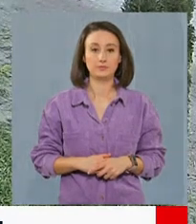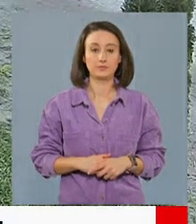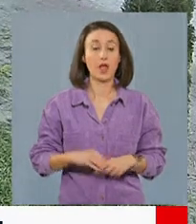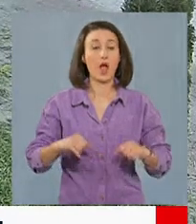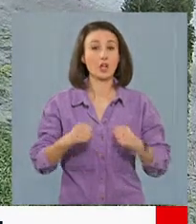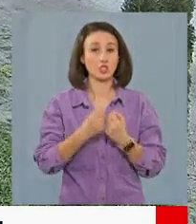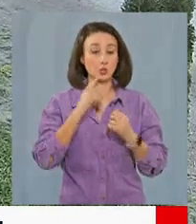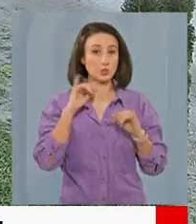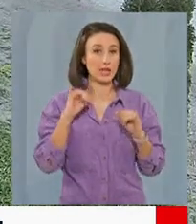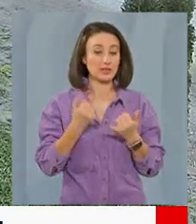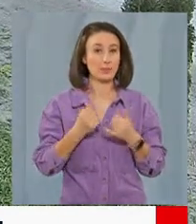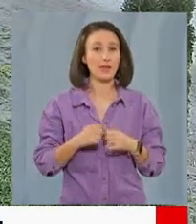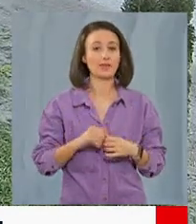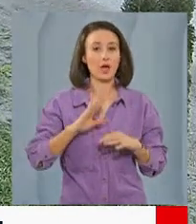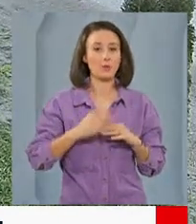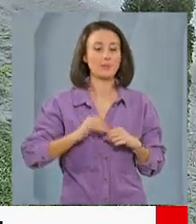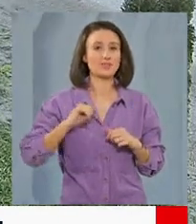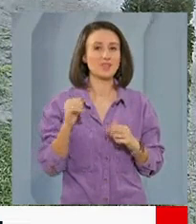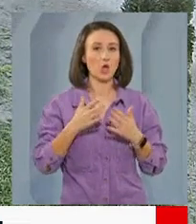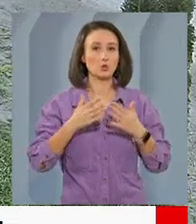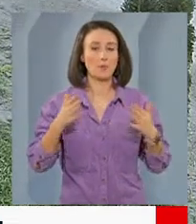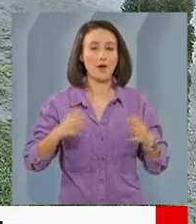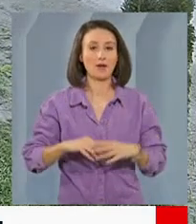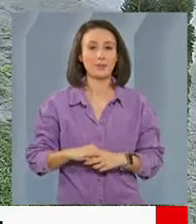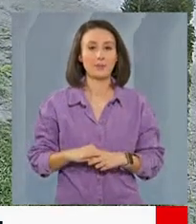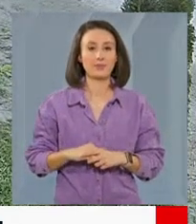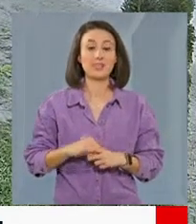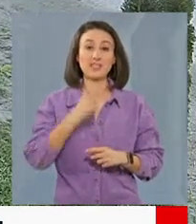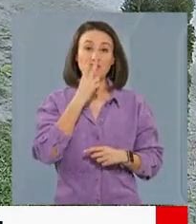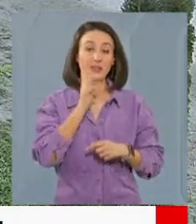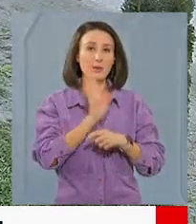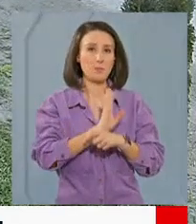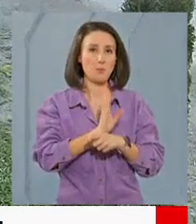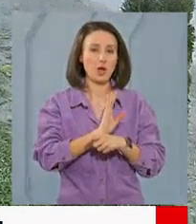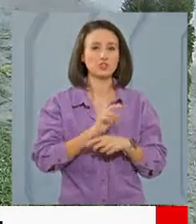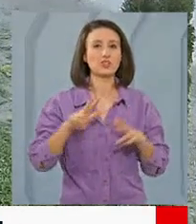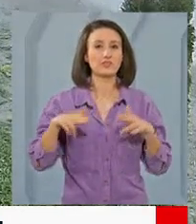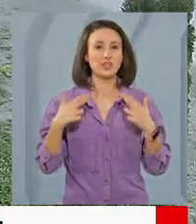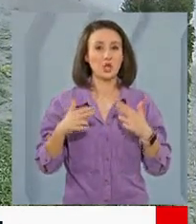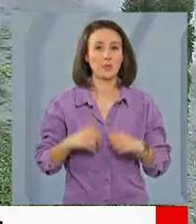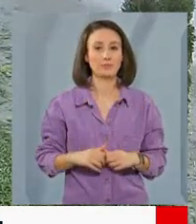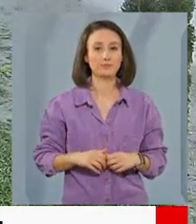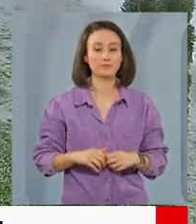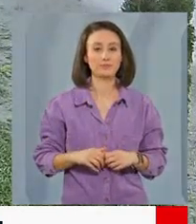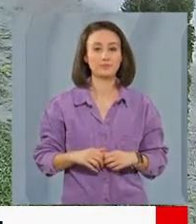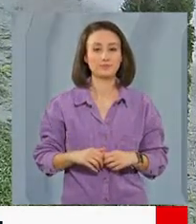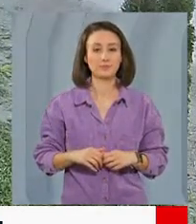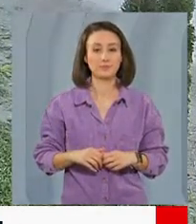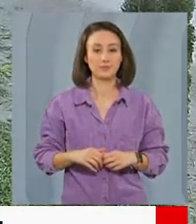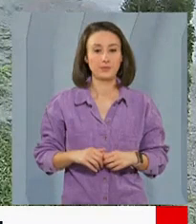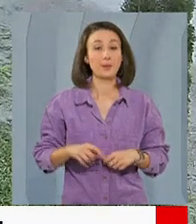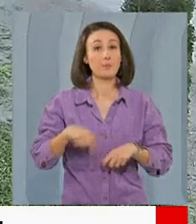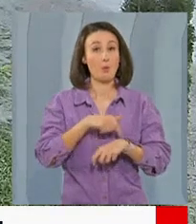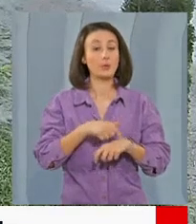Accidentul a avut loc în localitatea Pișcolt din Satu Mare din imaginile surprinse de o cameră de supraveghere din zona se observă